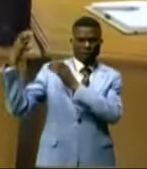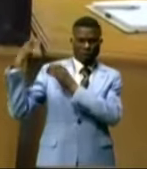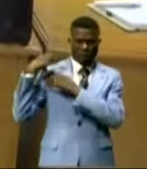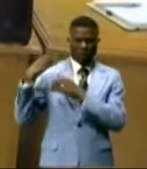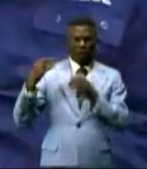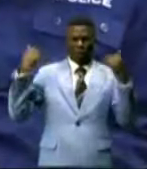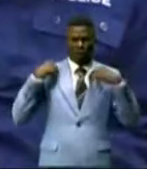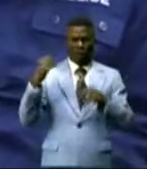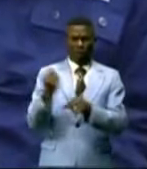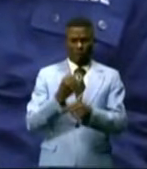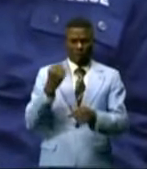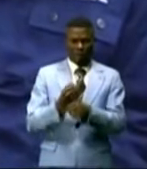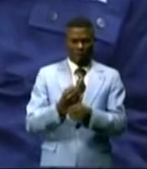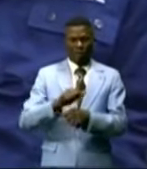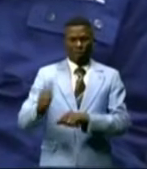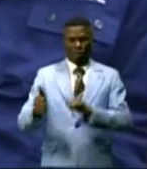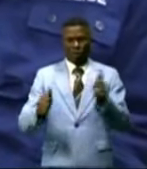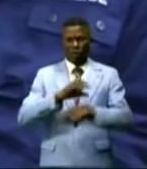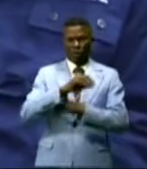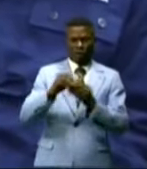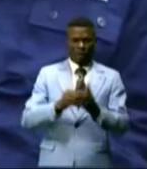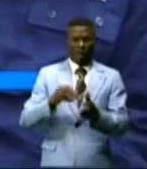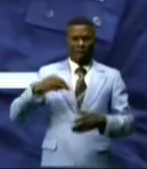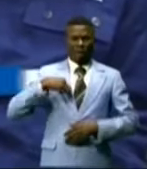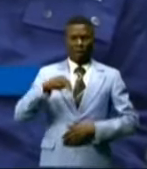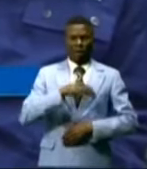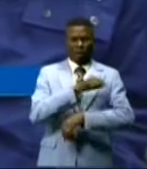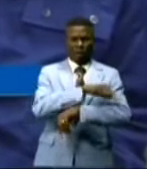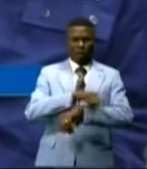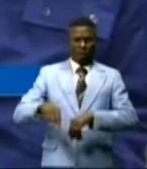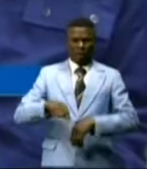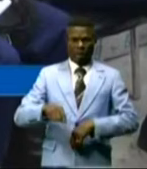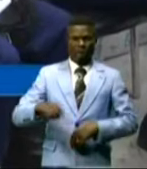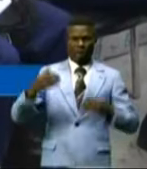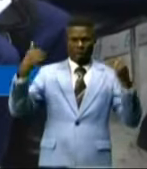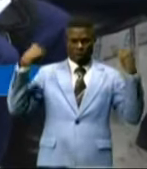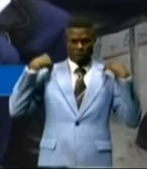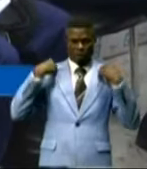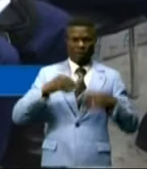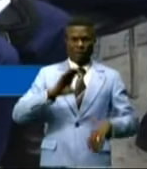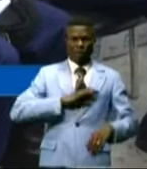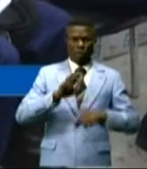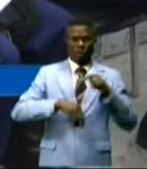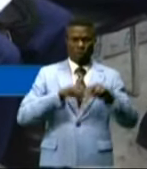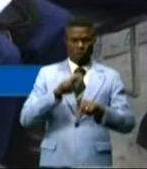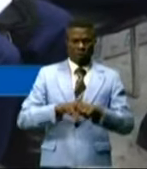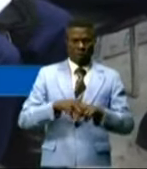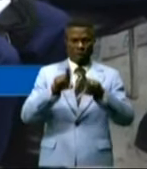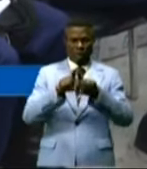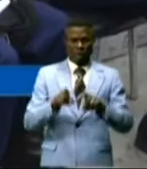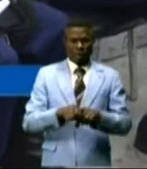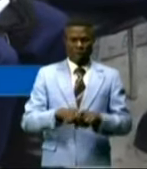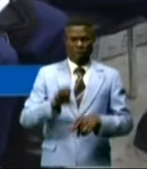chefs des services centraux, les membres du cabinet du commissaire général de la PNC ainsi que les